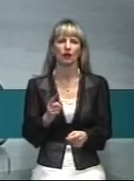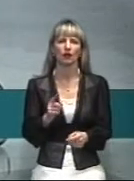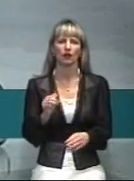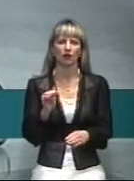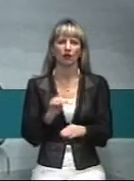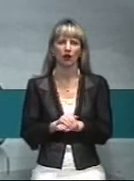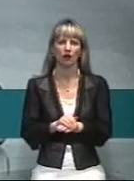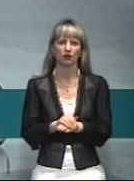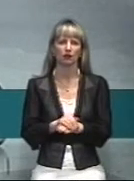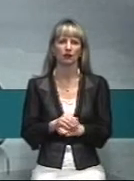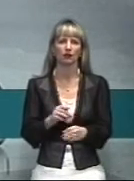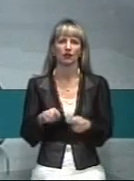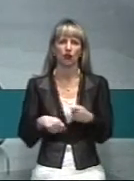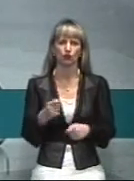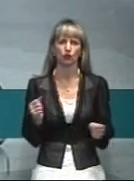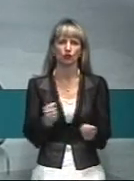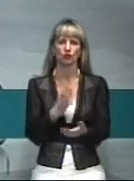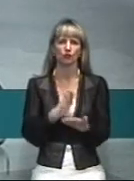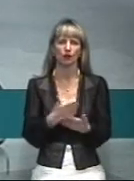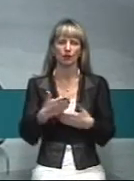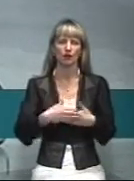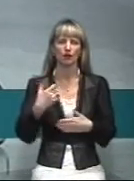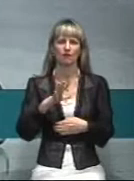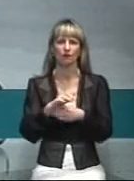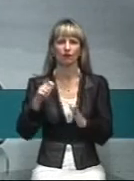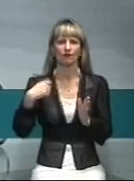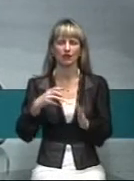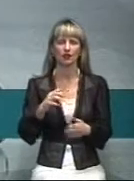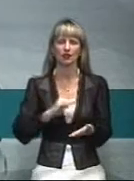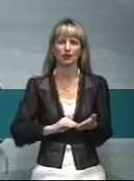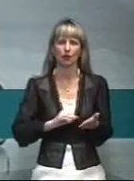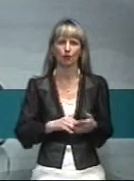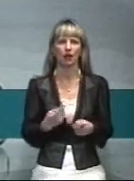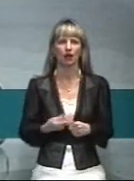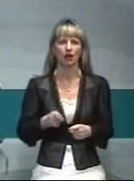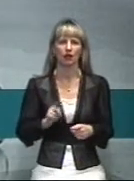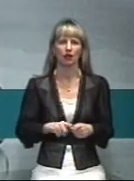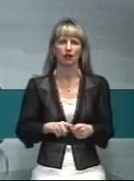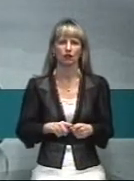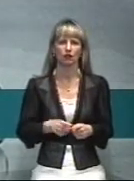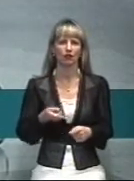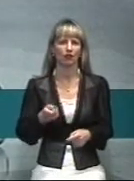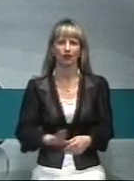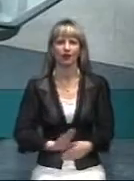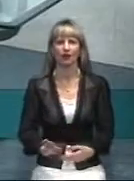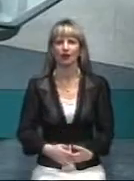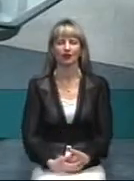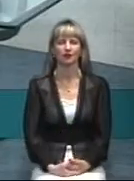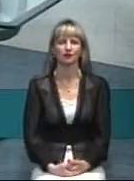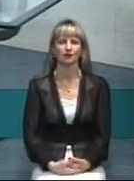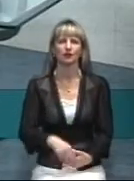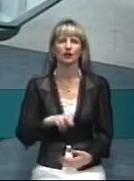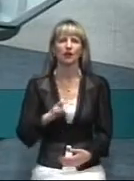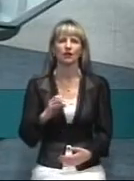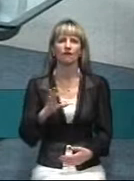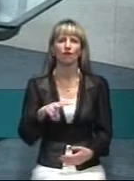порушення швидкості, маючи перед собою фото-відеозапис, це практично нереалістично. Пане Володимир,